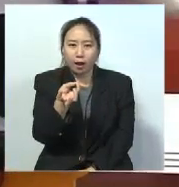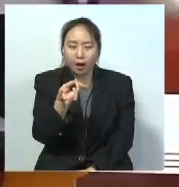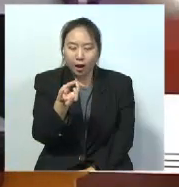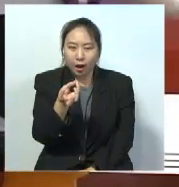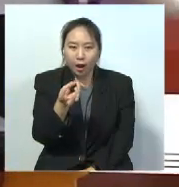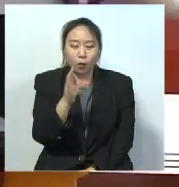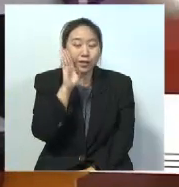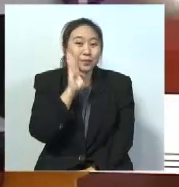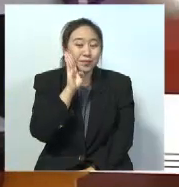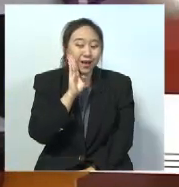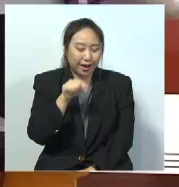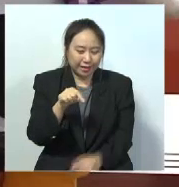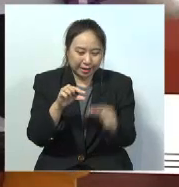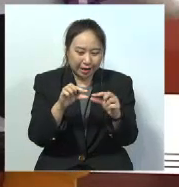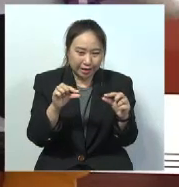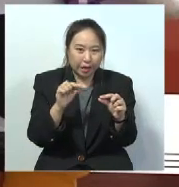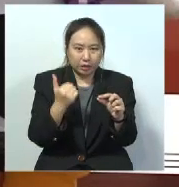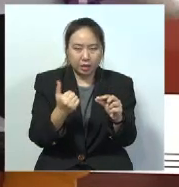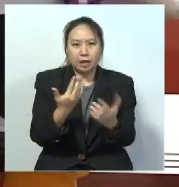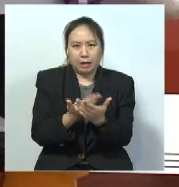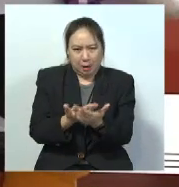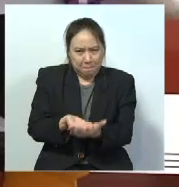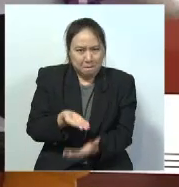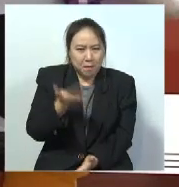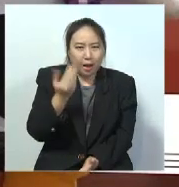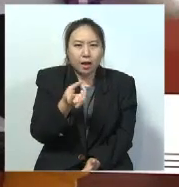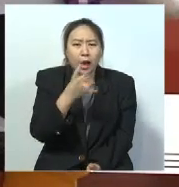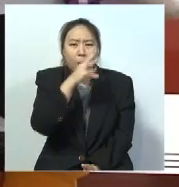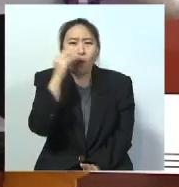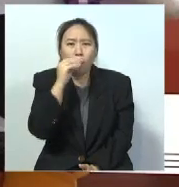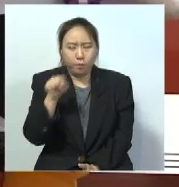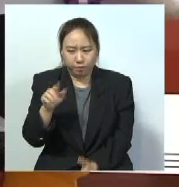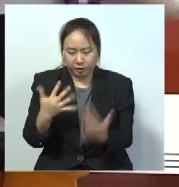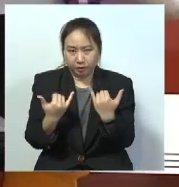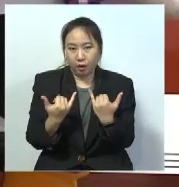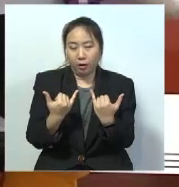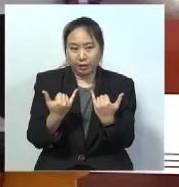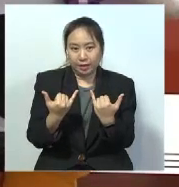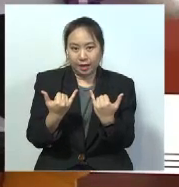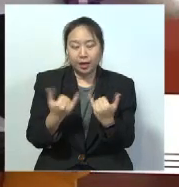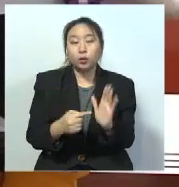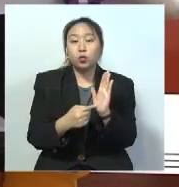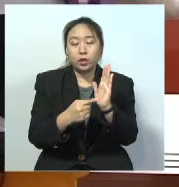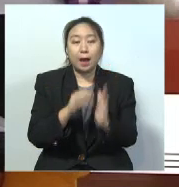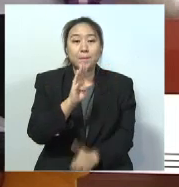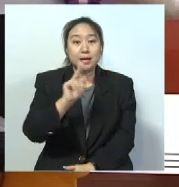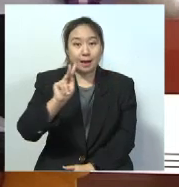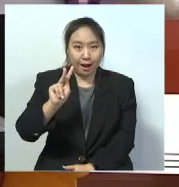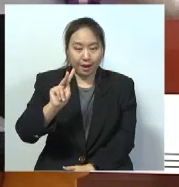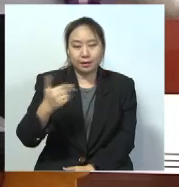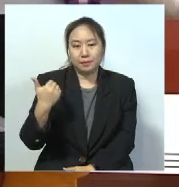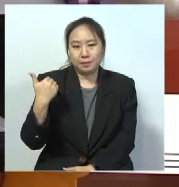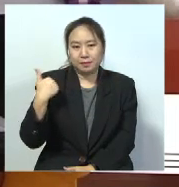ลือกหอมมะลิสูงมากปีนี้ต้องบอกว่าสูงจริงๆนะครับราคาบางที่เนี่ยตอนนี้อย่างที่บึงกาฬนะครับบางจุ